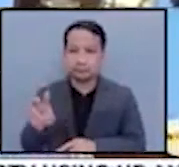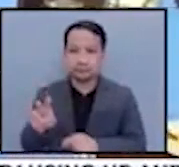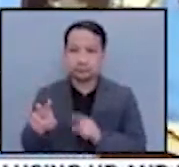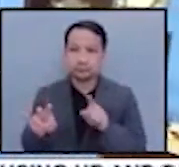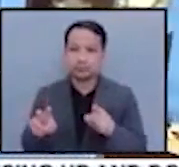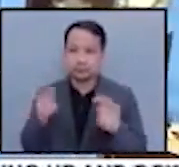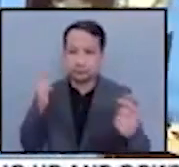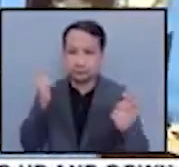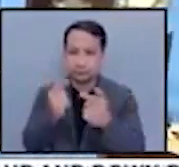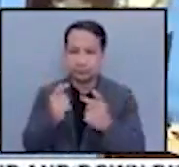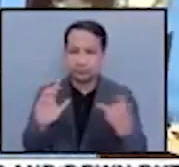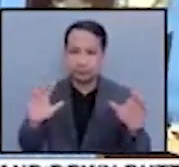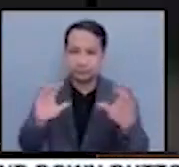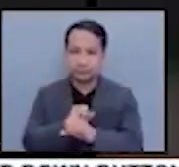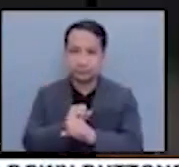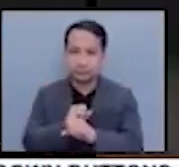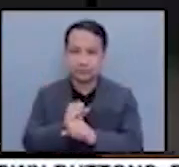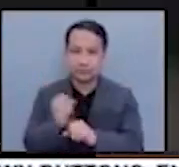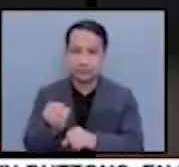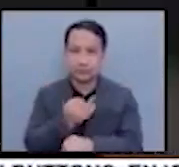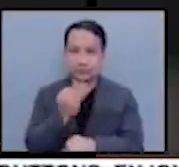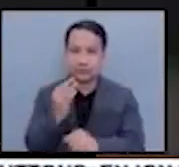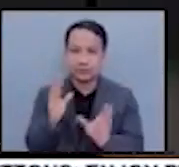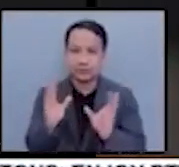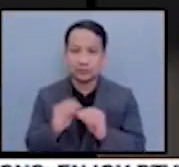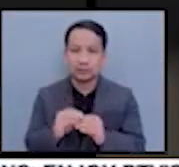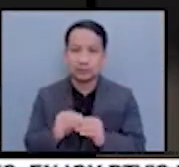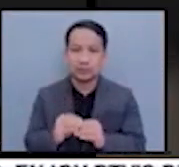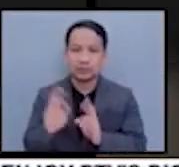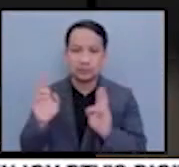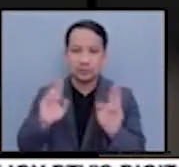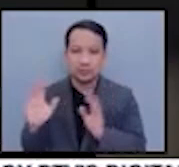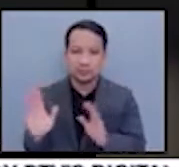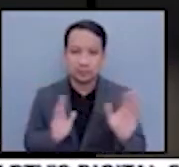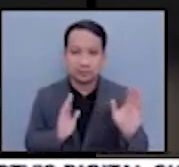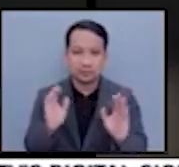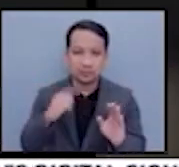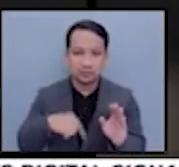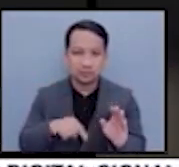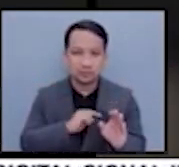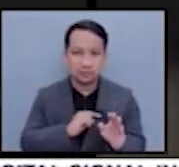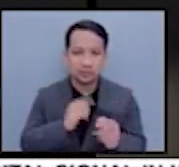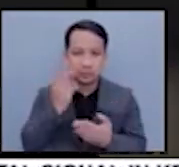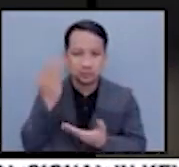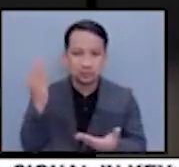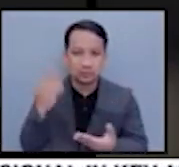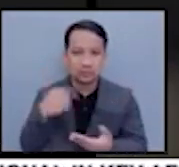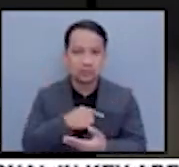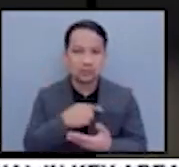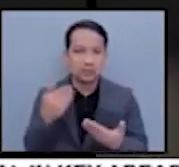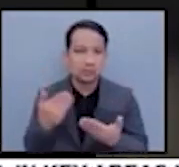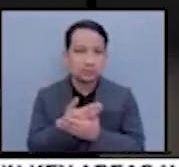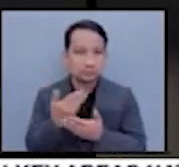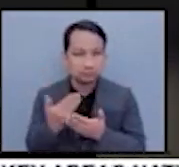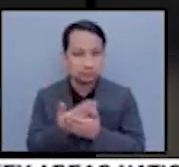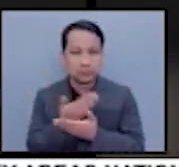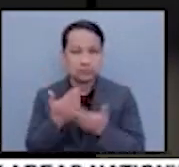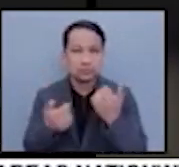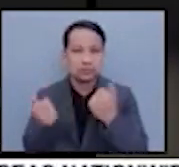na matapos ang canvassing ng mga boto. Ready na yung House, especially that we have a newly